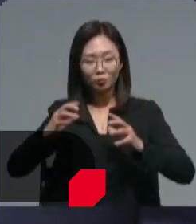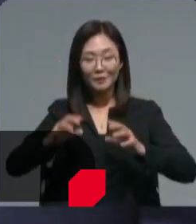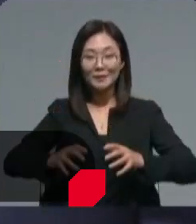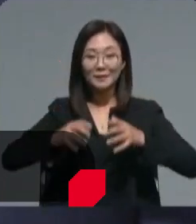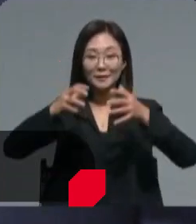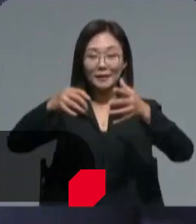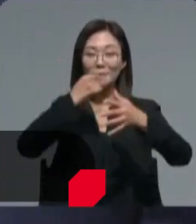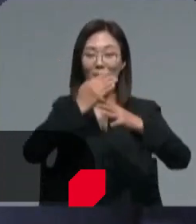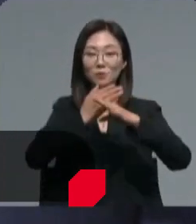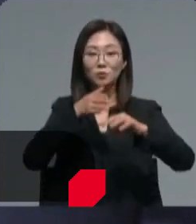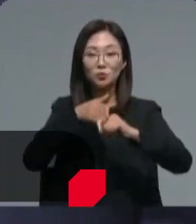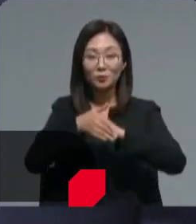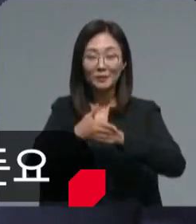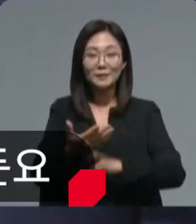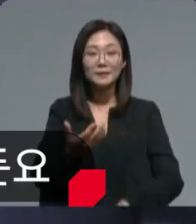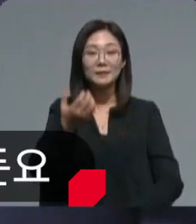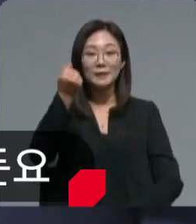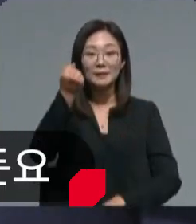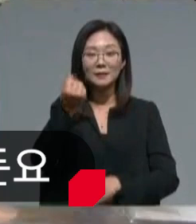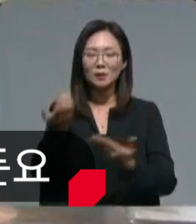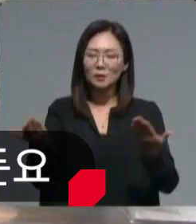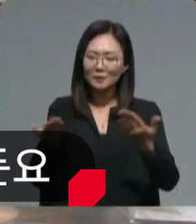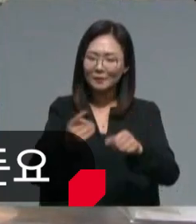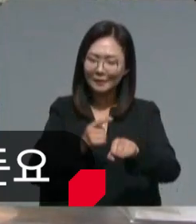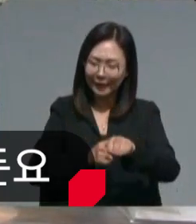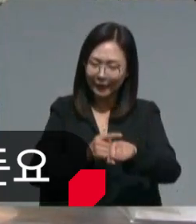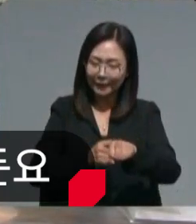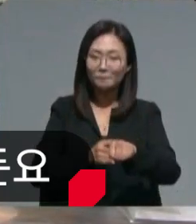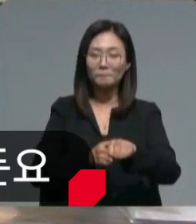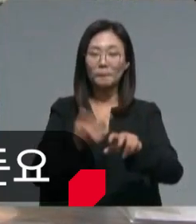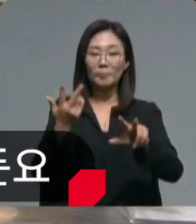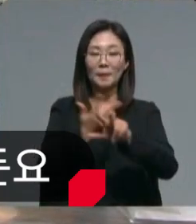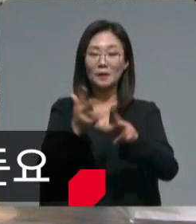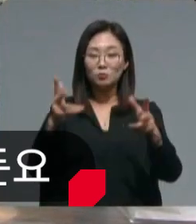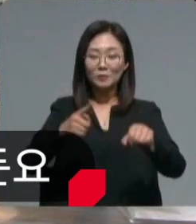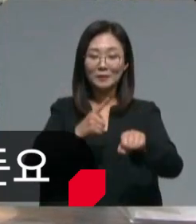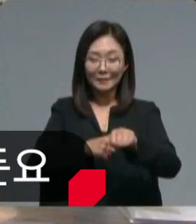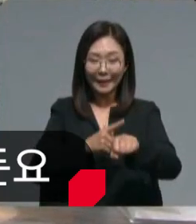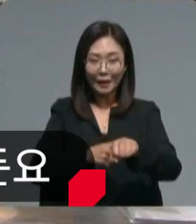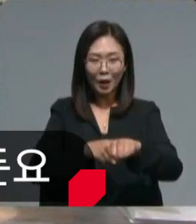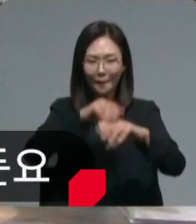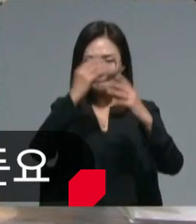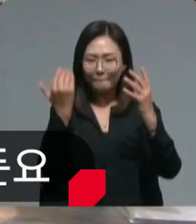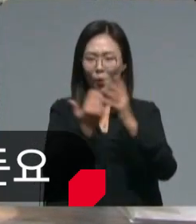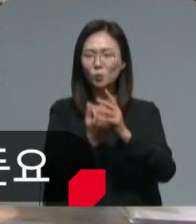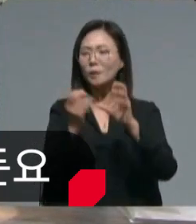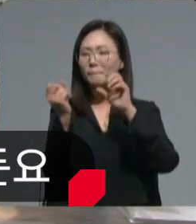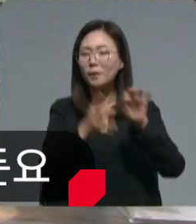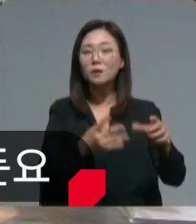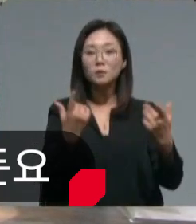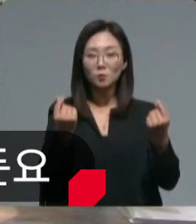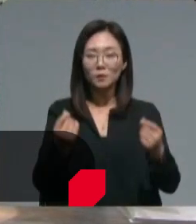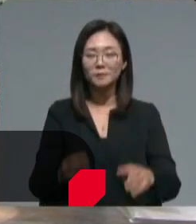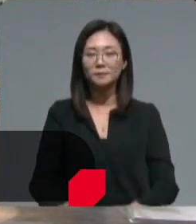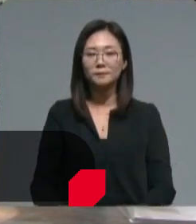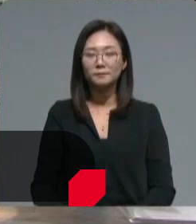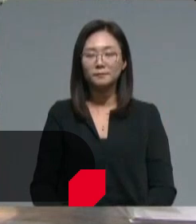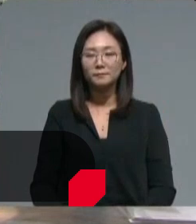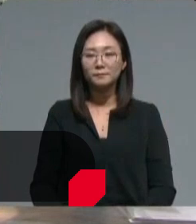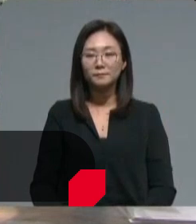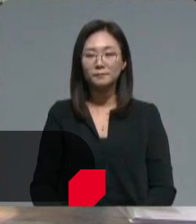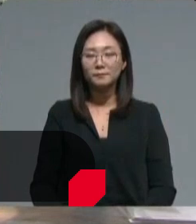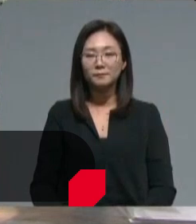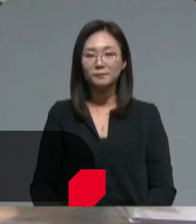세계의 민주주의가 성취한 노동시간이나 또 임금, 산재, 노동권 이걸 죄다 부정하시는 거거든요. 이렇게 하신